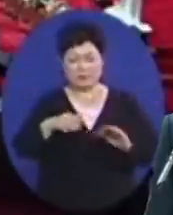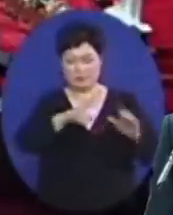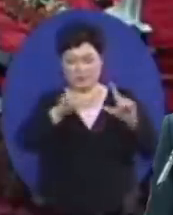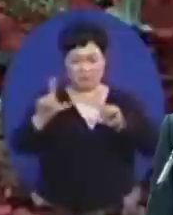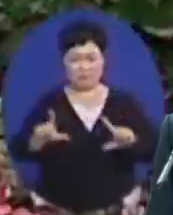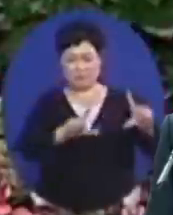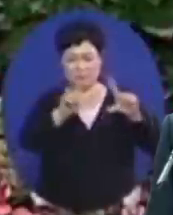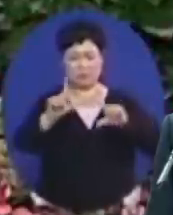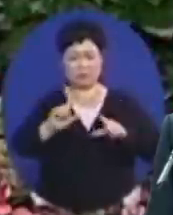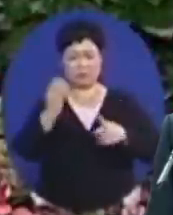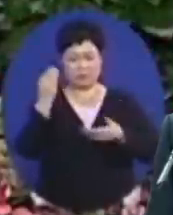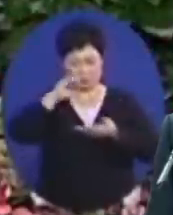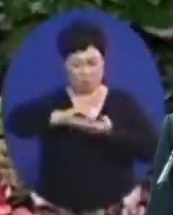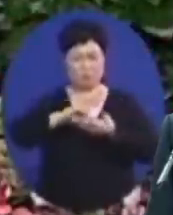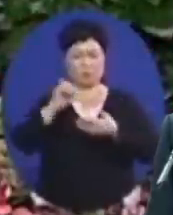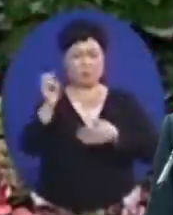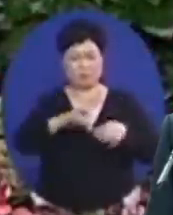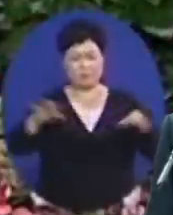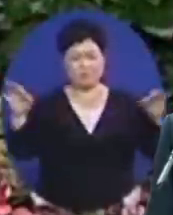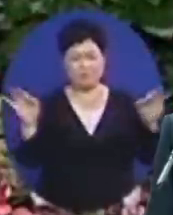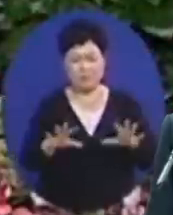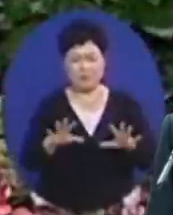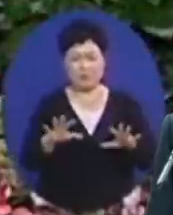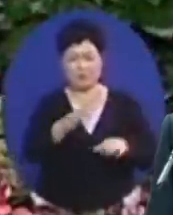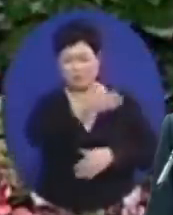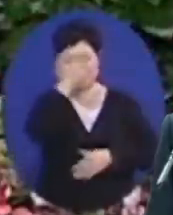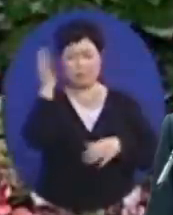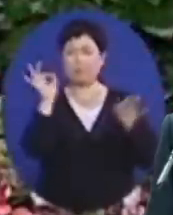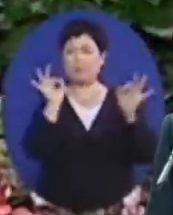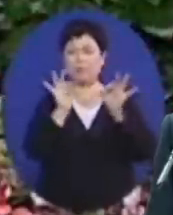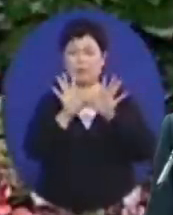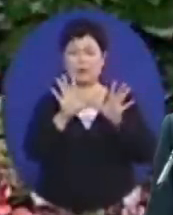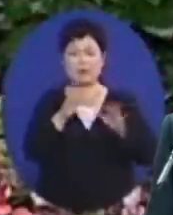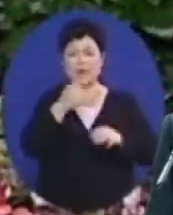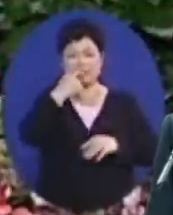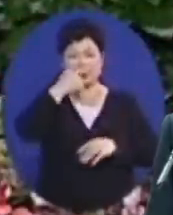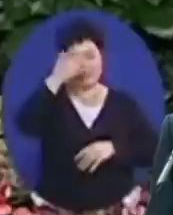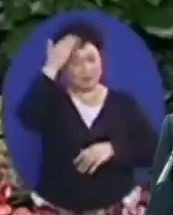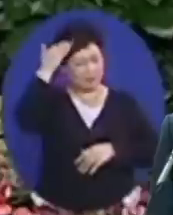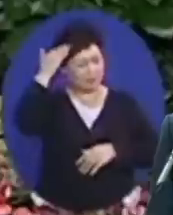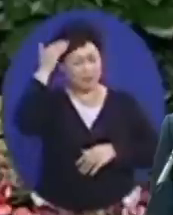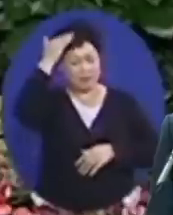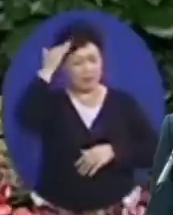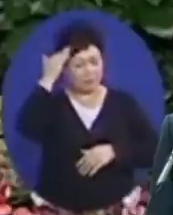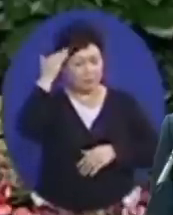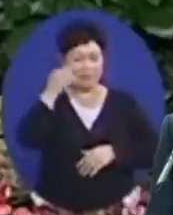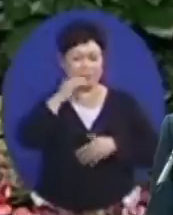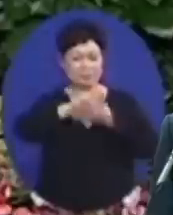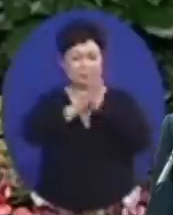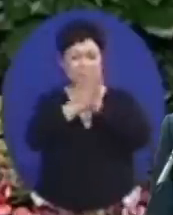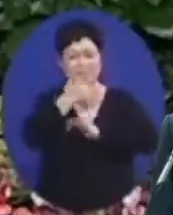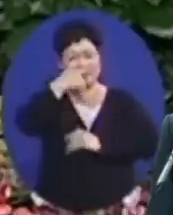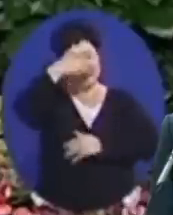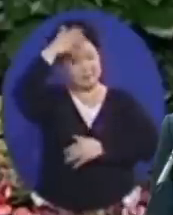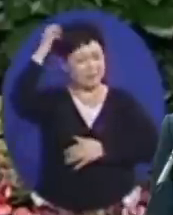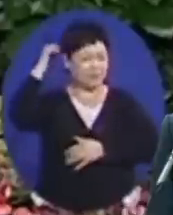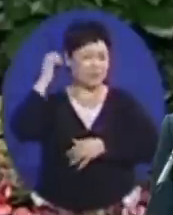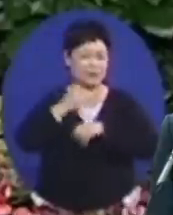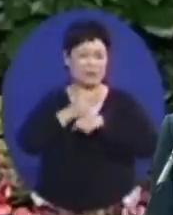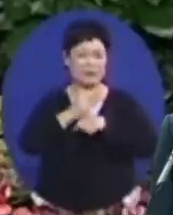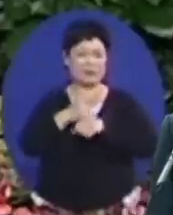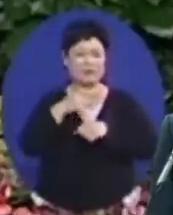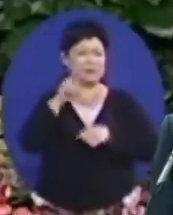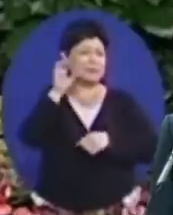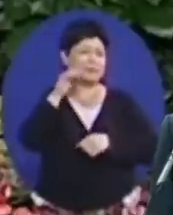같다. 잠깐의 청춘은 간 곳이 없다. 누구나 검은 머리 백발이 되고 누구나 붉은 뺨에